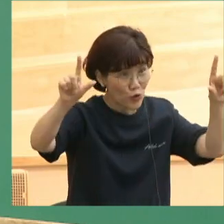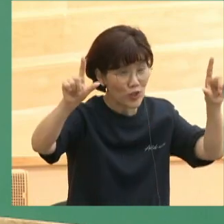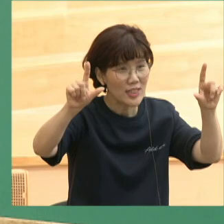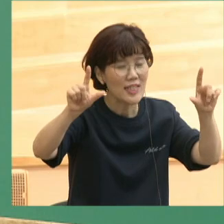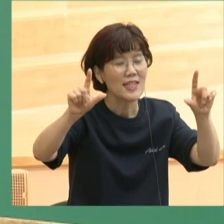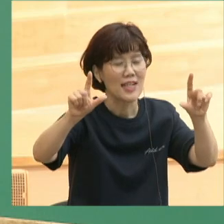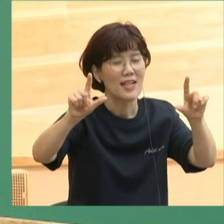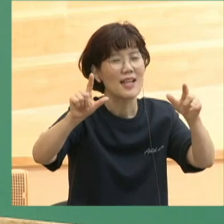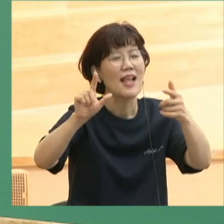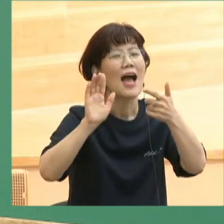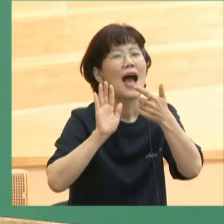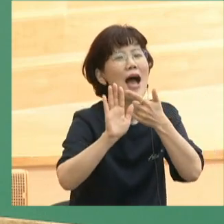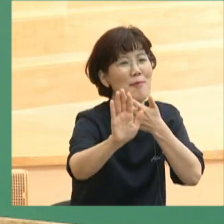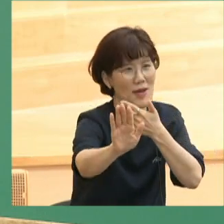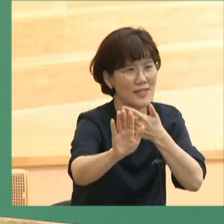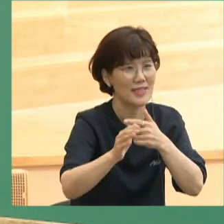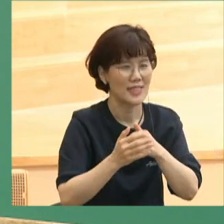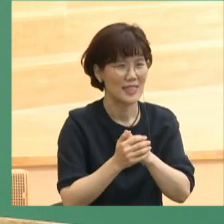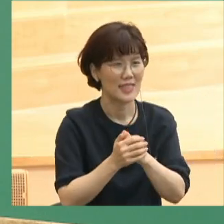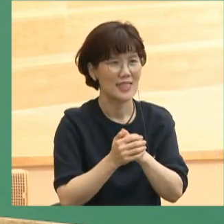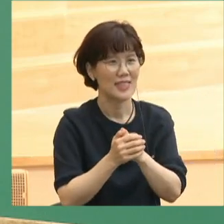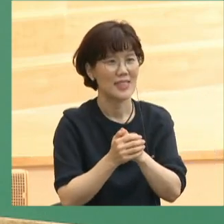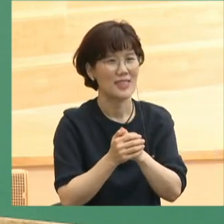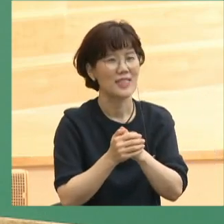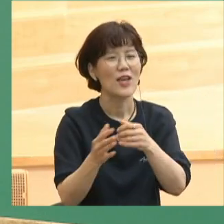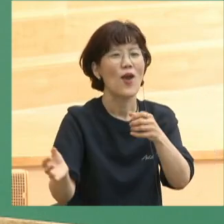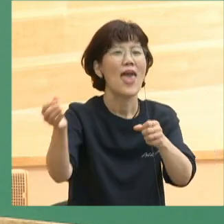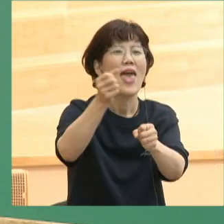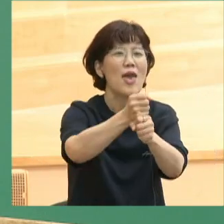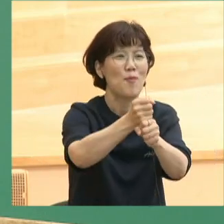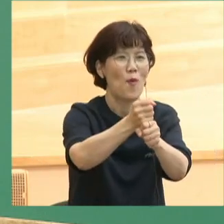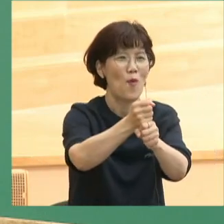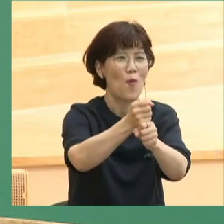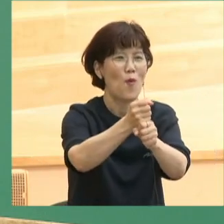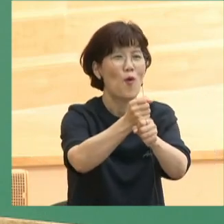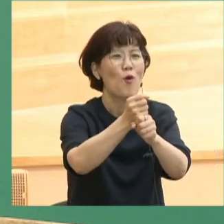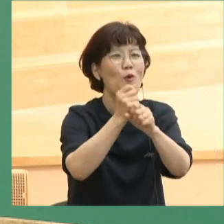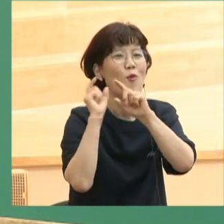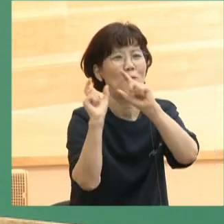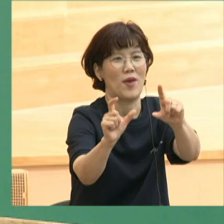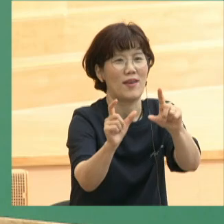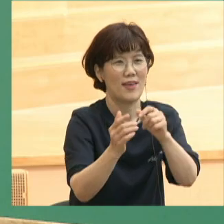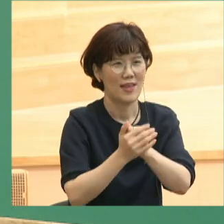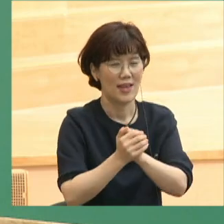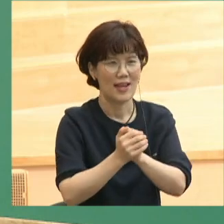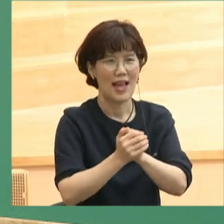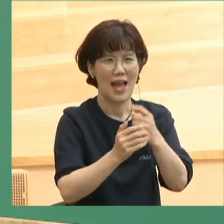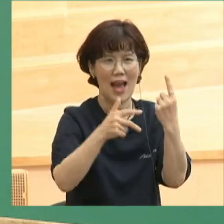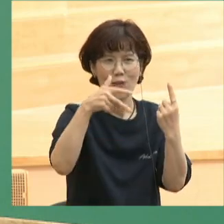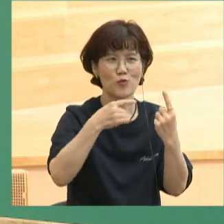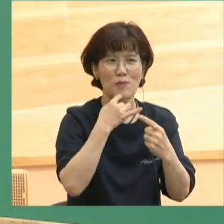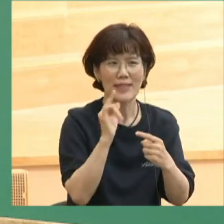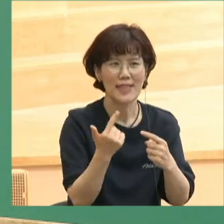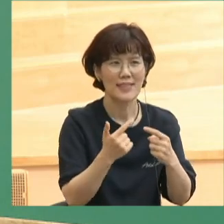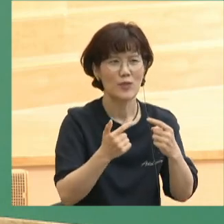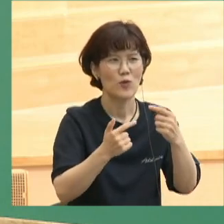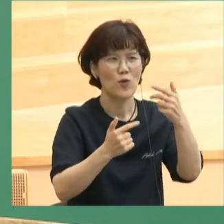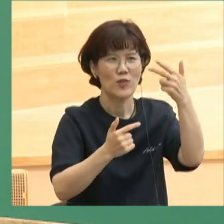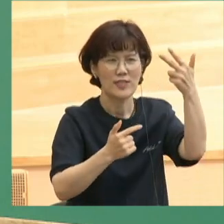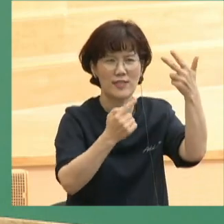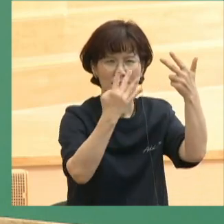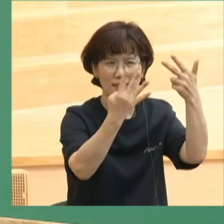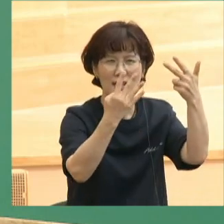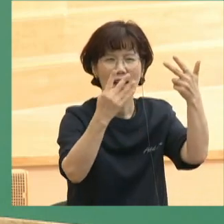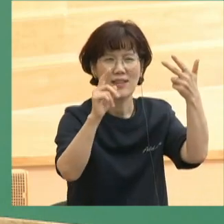시작되어지는 맥주감사주일을 회복주일로 명명하고 한 주간만이 아니라 7월 4일 또 7월 11일 주일,